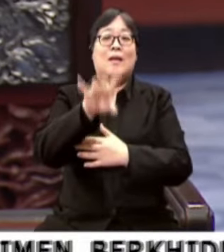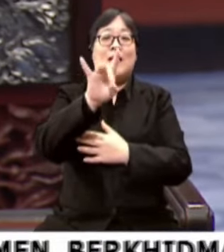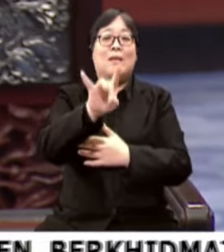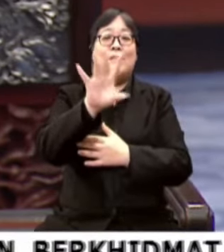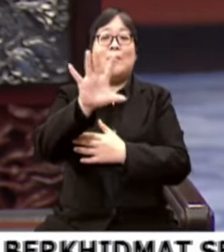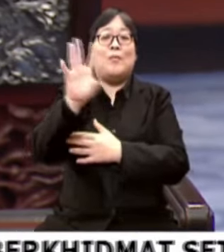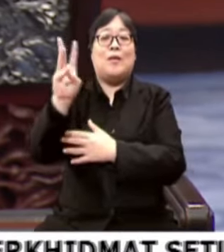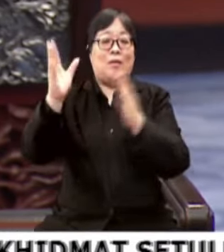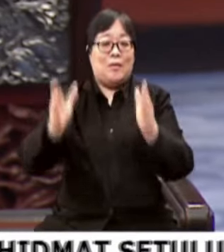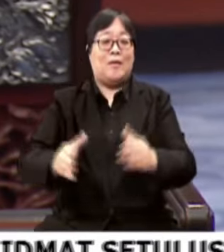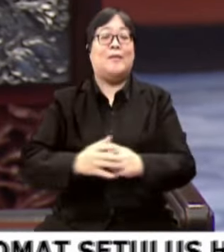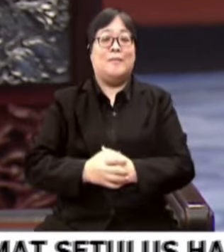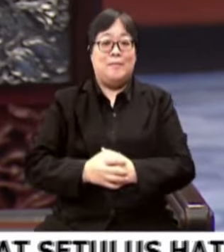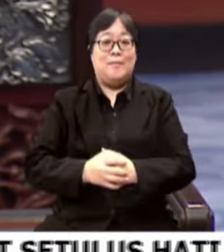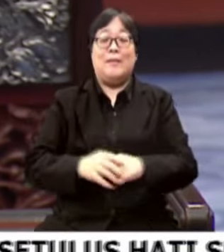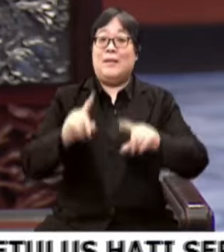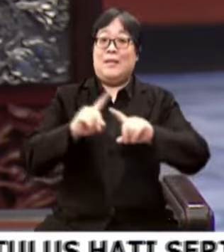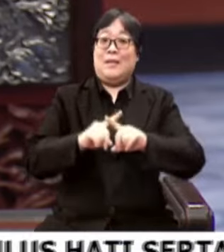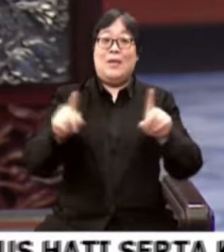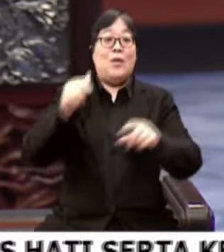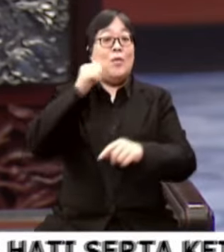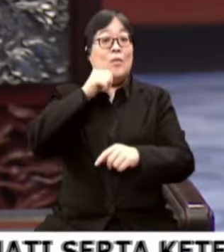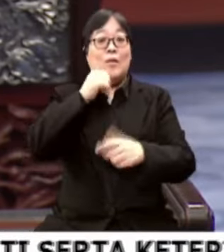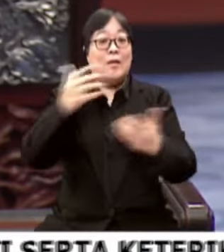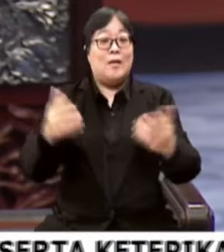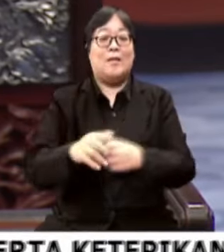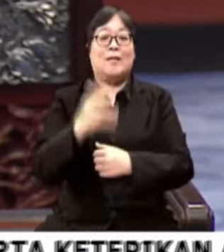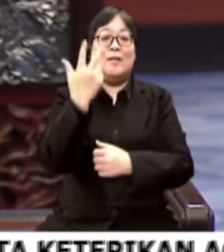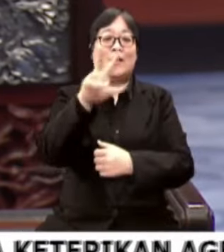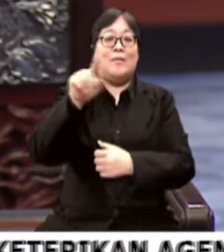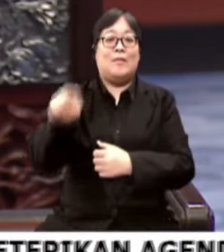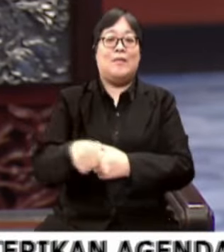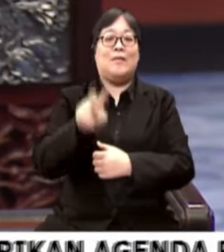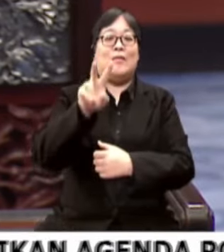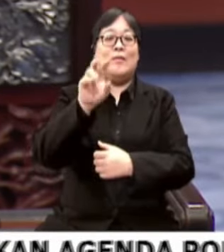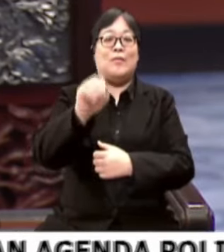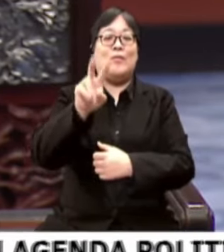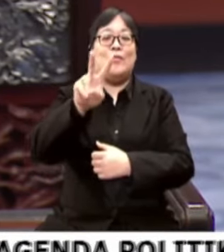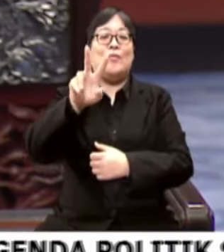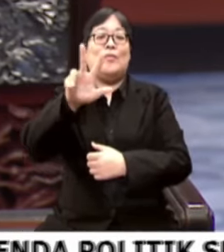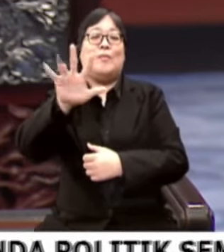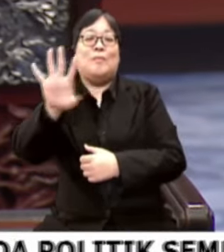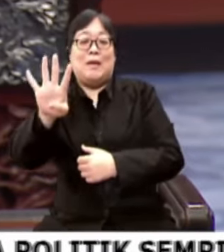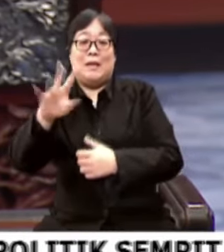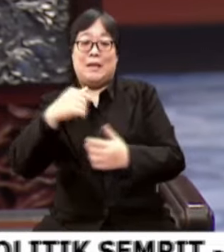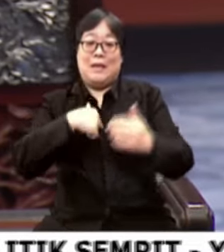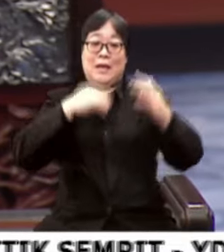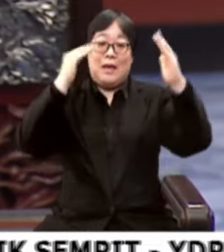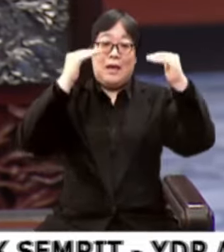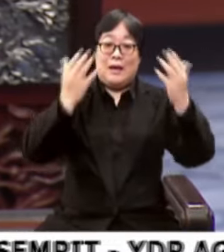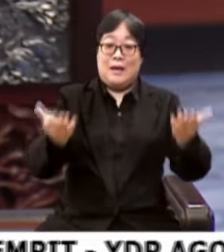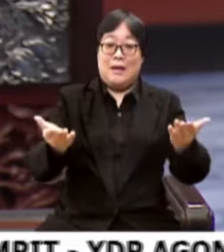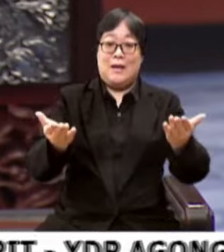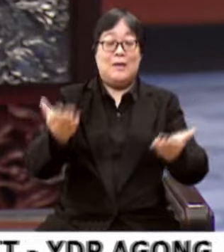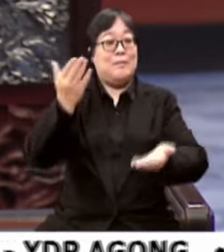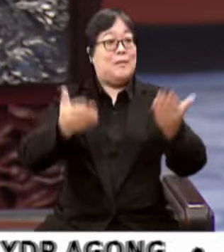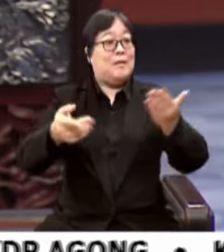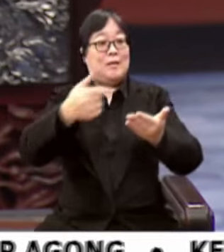56 Orang tetapi kaum wanita 13.254 jadi saya agak lah mungkin